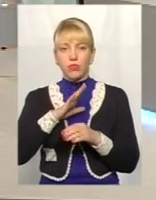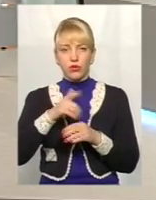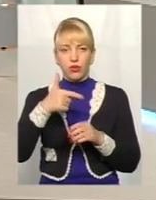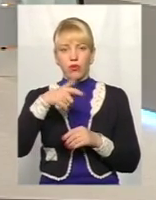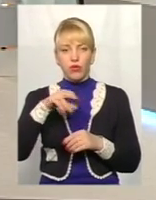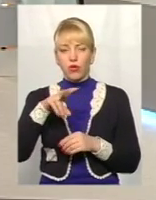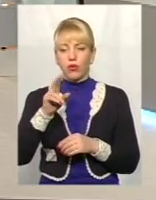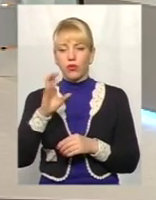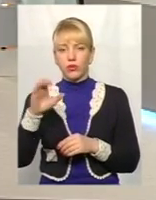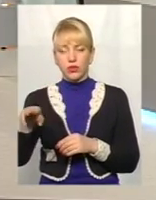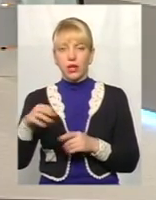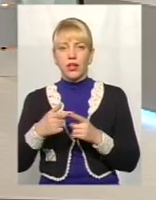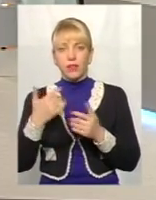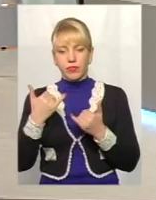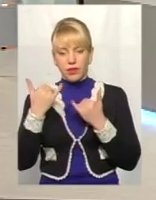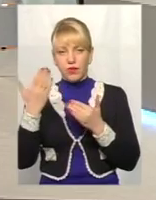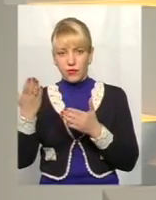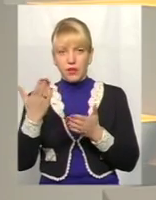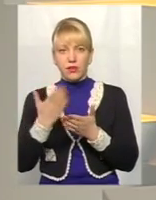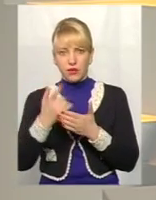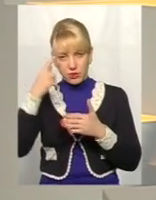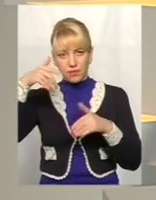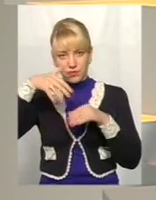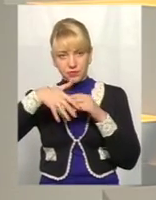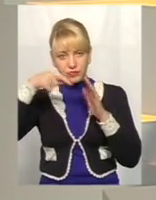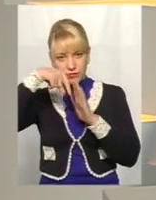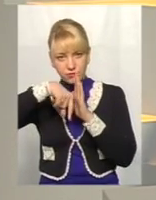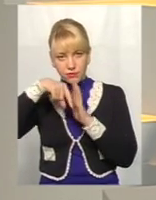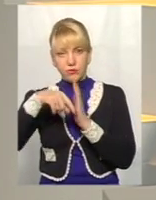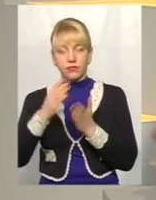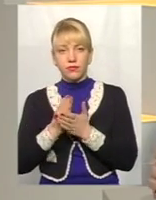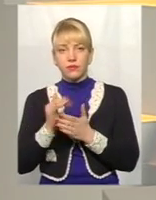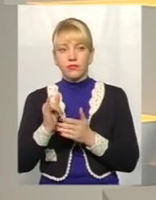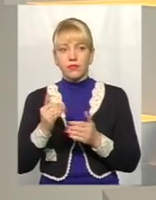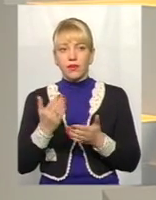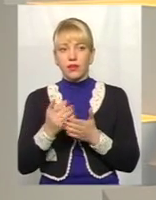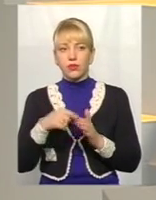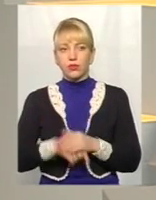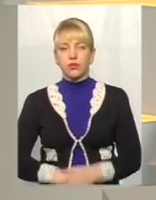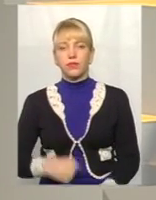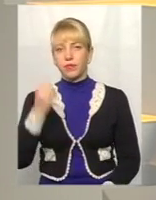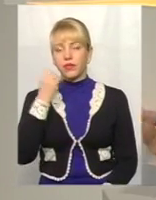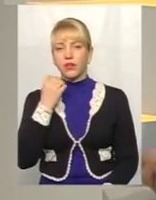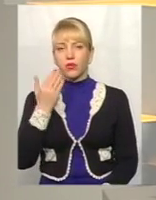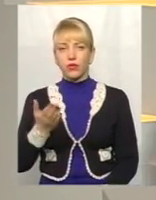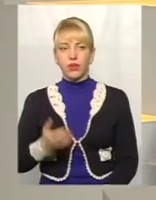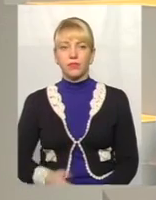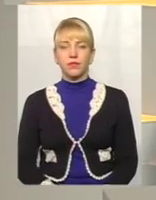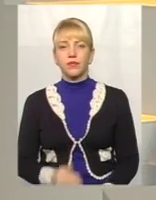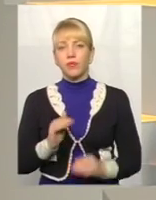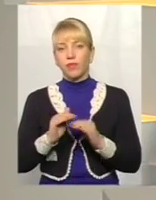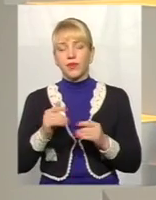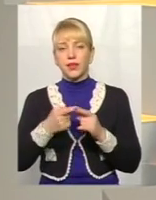вже має для них обростає якимось певним змістом і якби певною суттю. Дякую вам велике. Просто діти – це